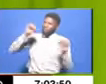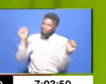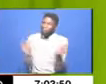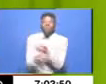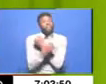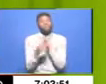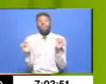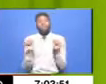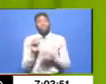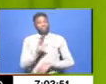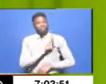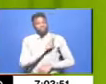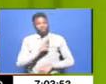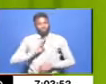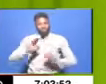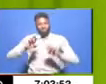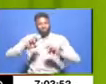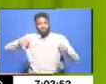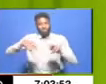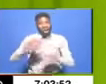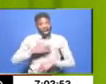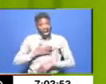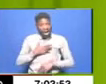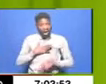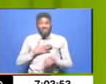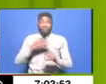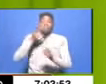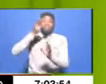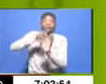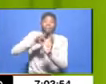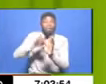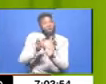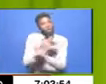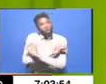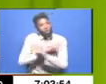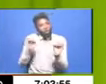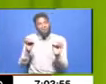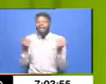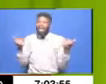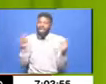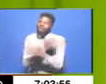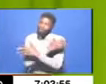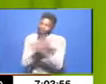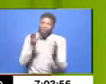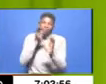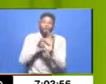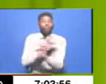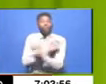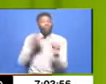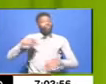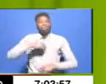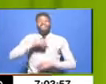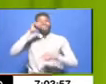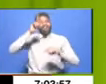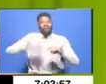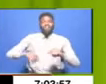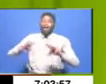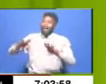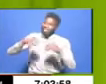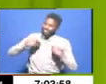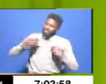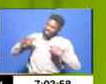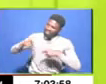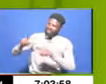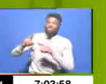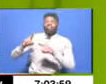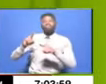boardroom or elsewhere, and we cannot allow them then to interfere with what we do.